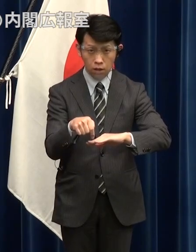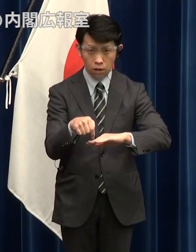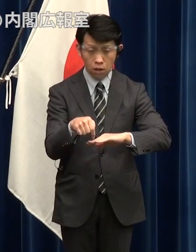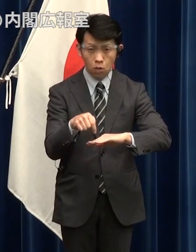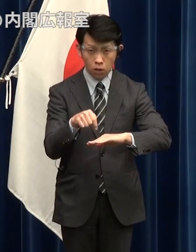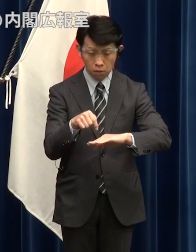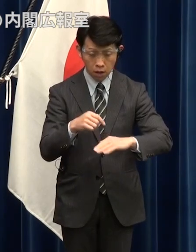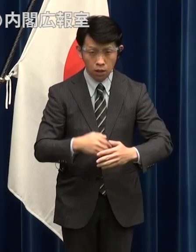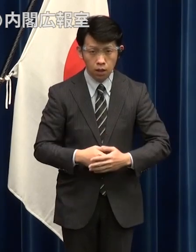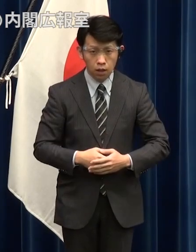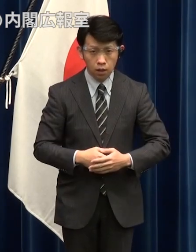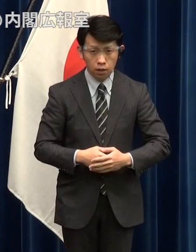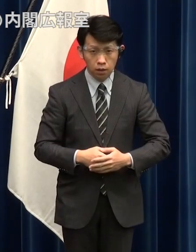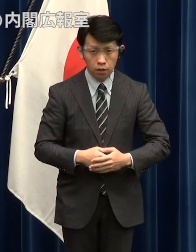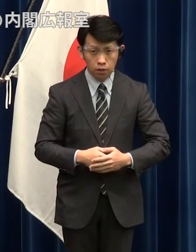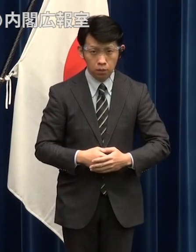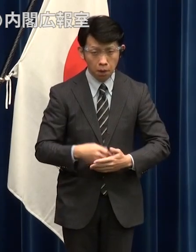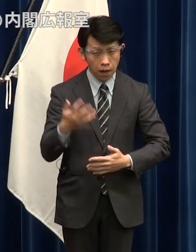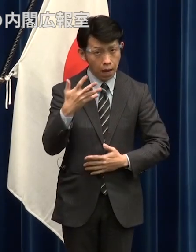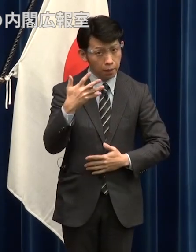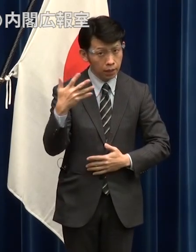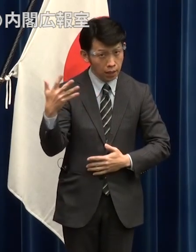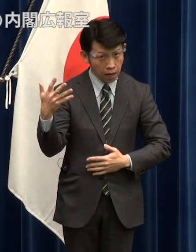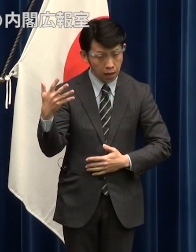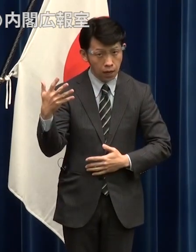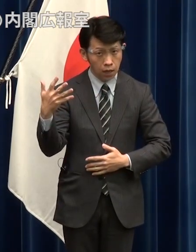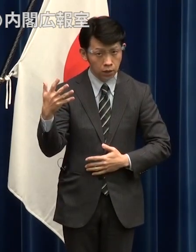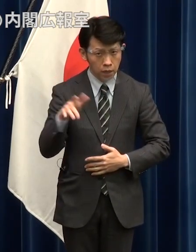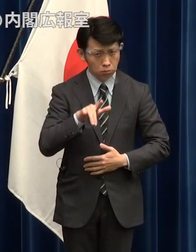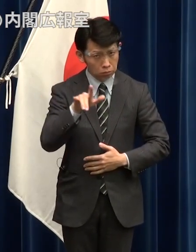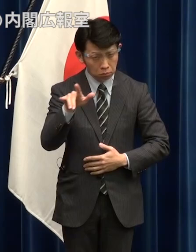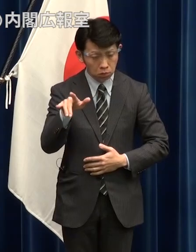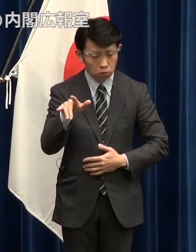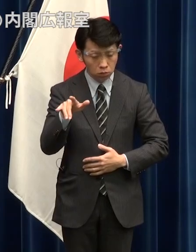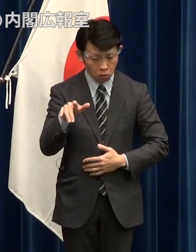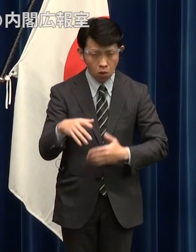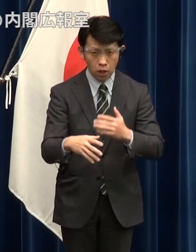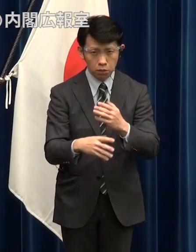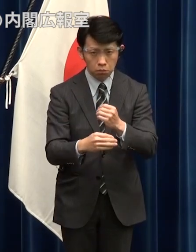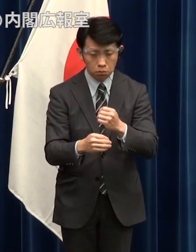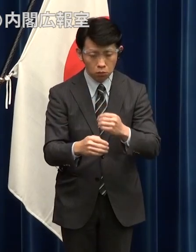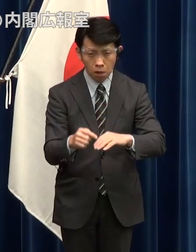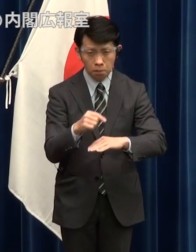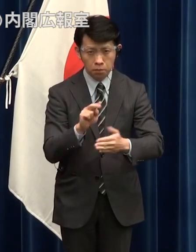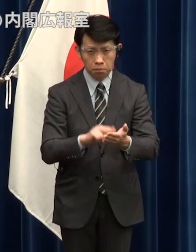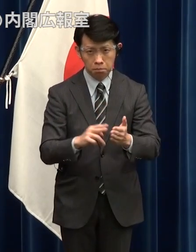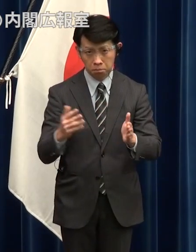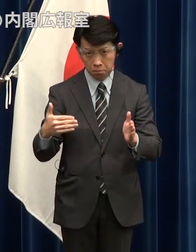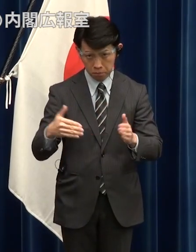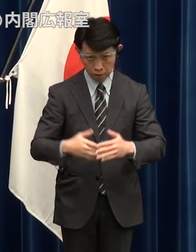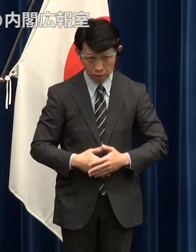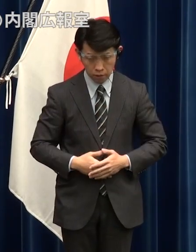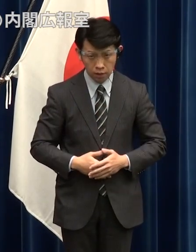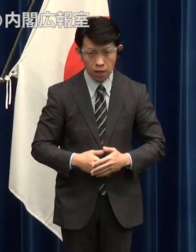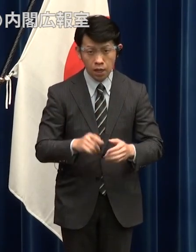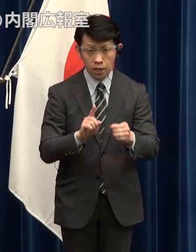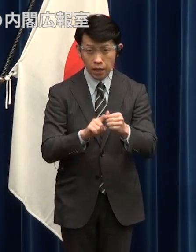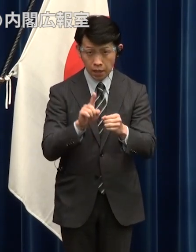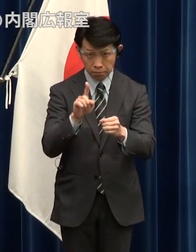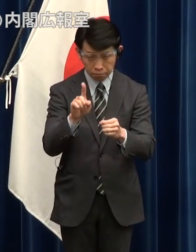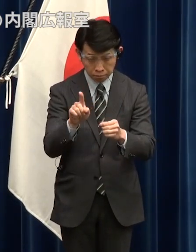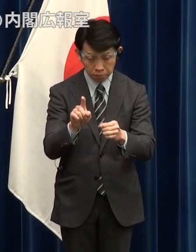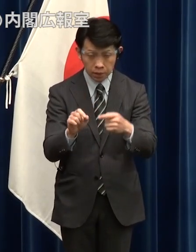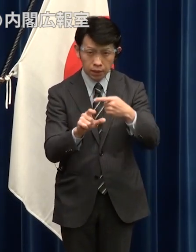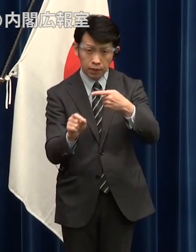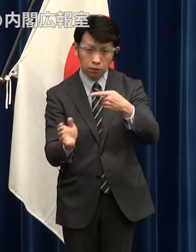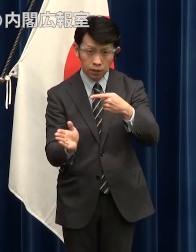ご指摘の国々との関係も含め何ら決まってはおりませんが、来年は年初より G7